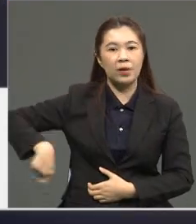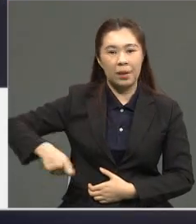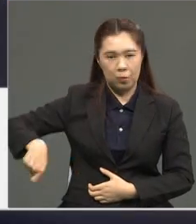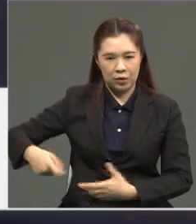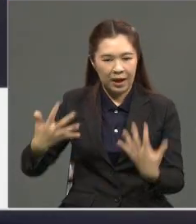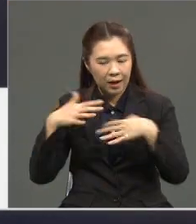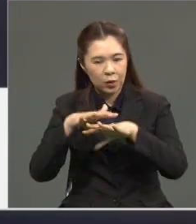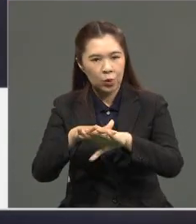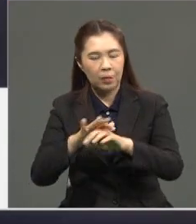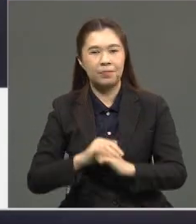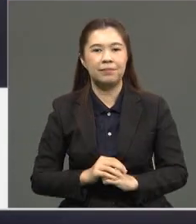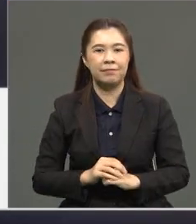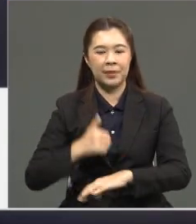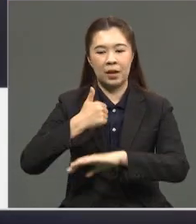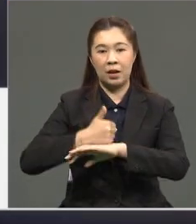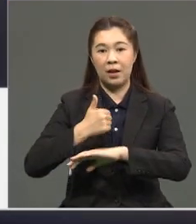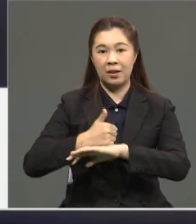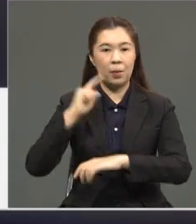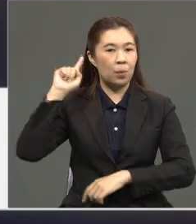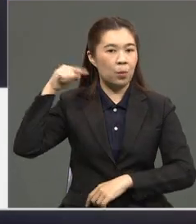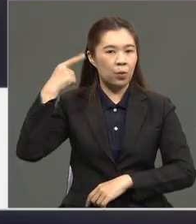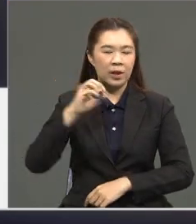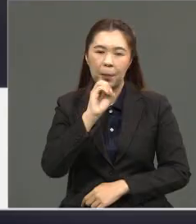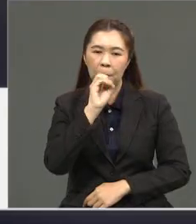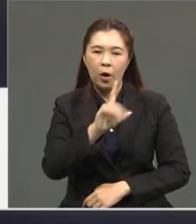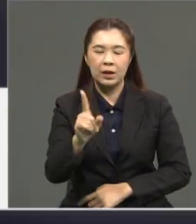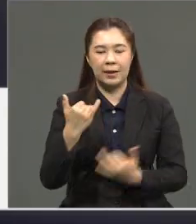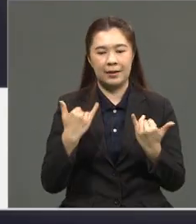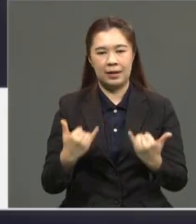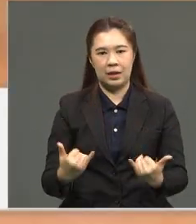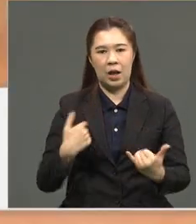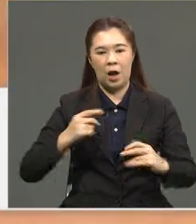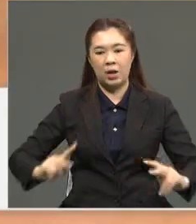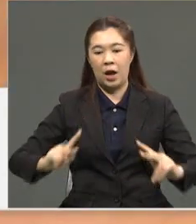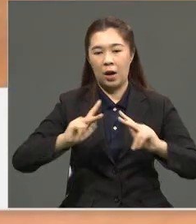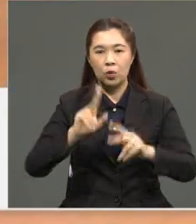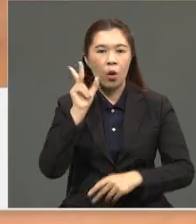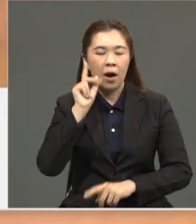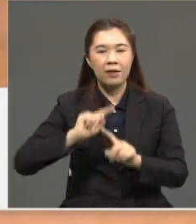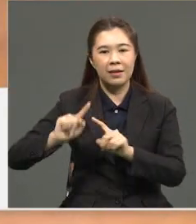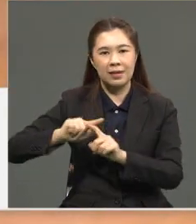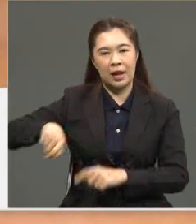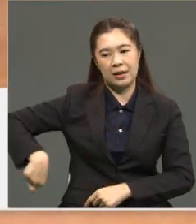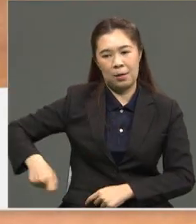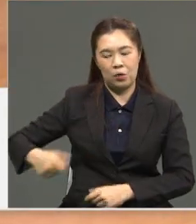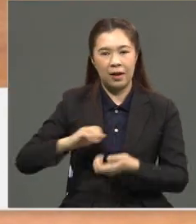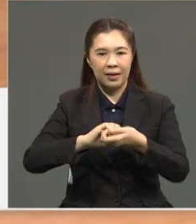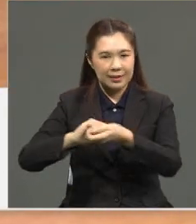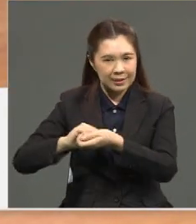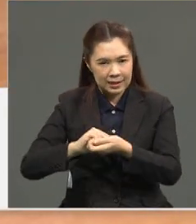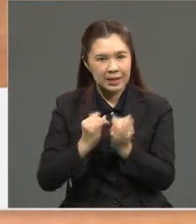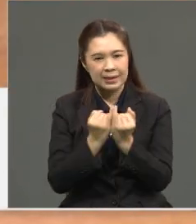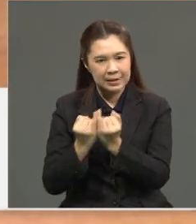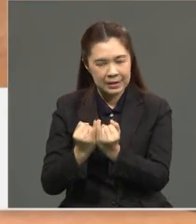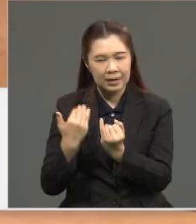ร่วมอธิบดีกรมประชาสัมพันธ์ก็กล่าวนะครับว่ากรมประชาสัมพันธ์และกระทรวงข้อมูลข่าวสารกัมพูชามีความร่วมมือกันอย่างใกล้ชิด